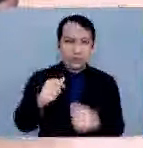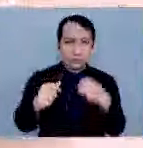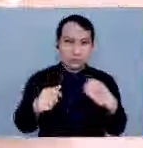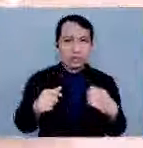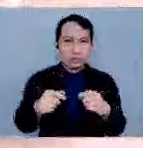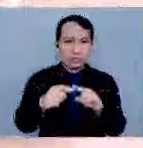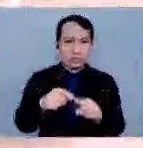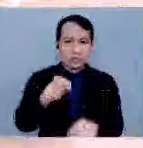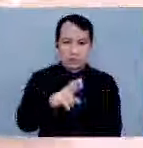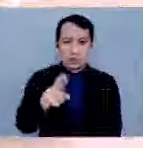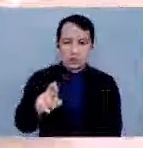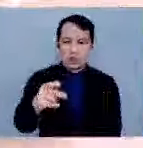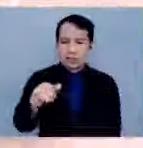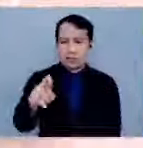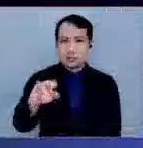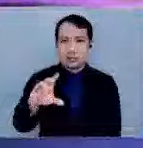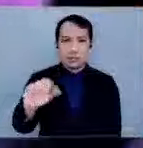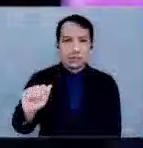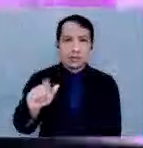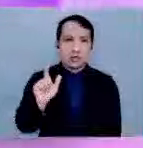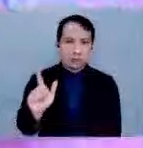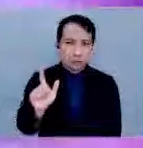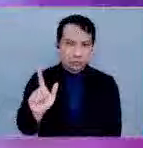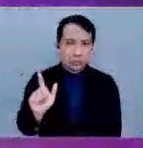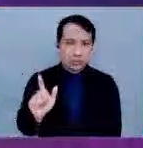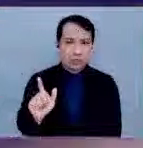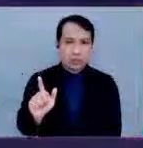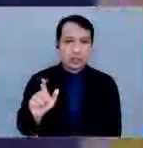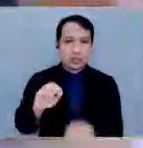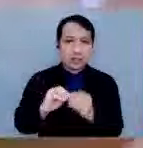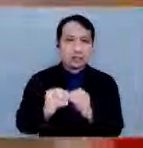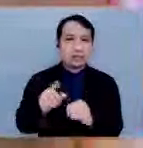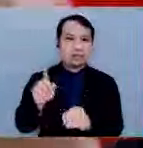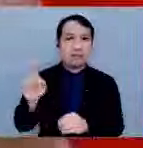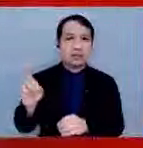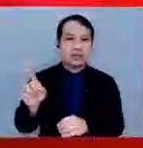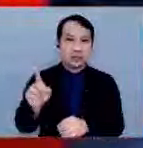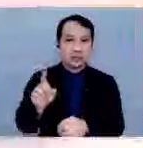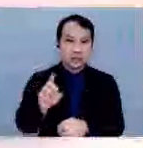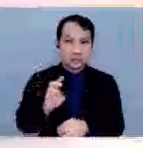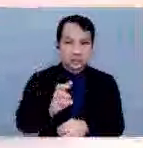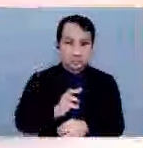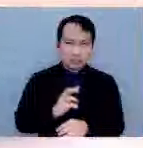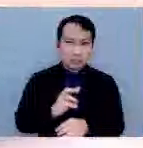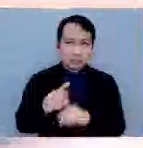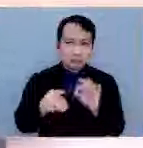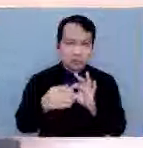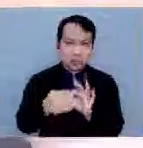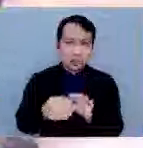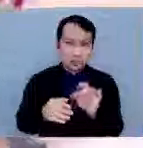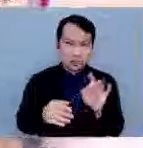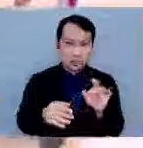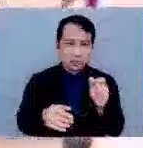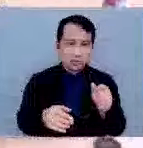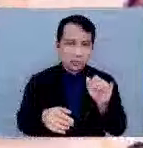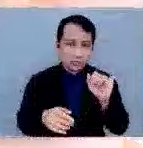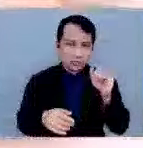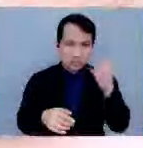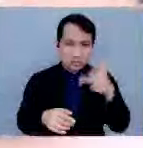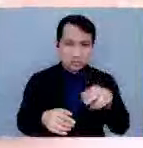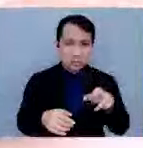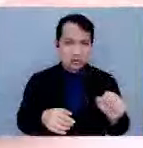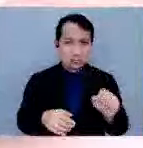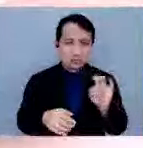RR Garcia na nagtala ng 20 points at wala doon dumating ng 4th quarter. Nag-ambag naman ng 18 points si Jason Perkins at 17